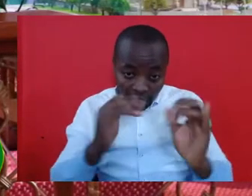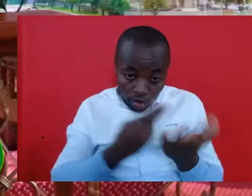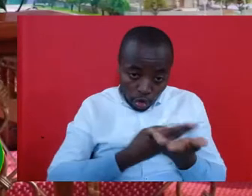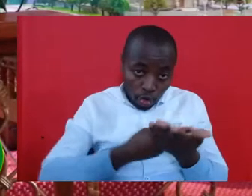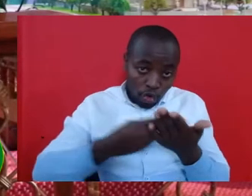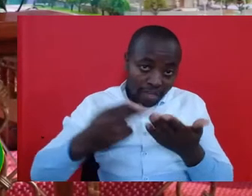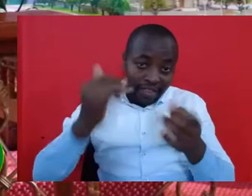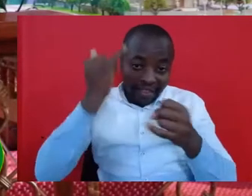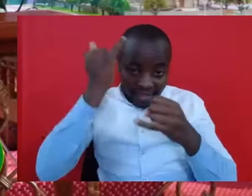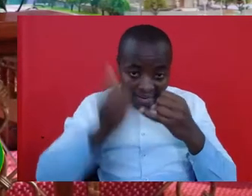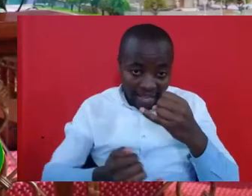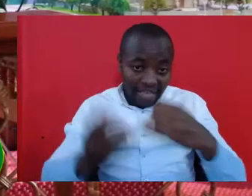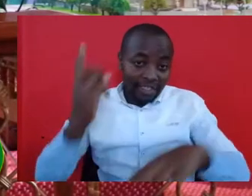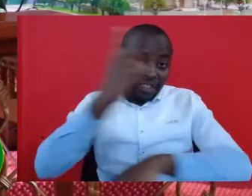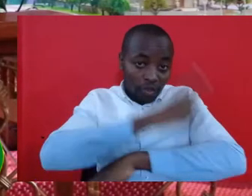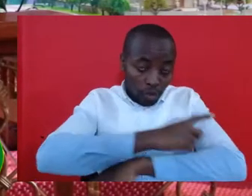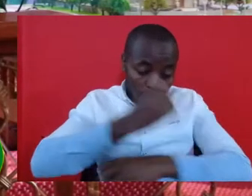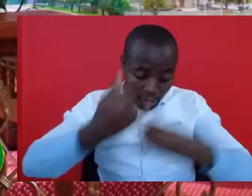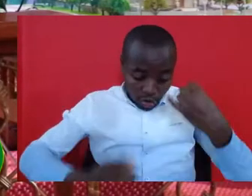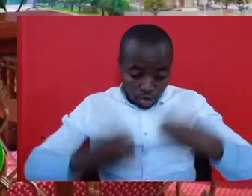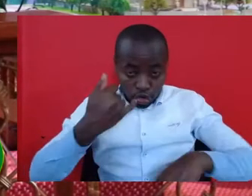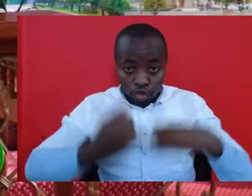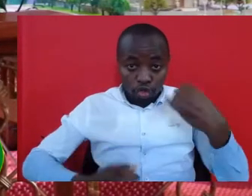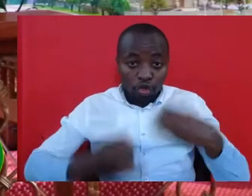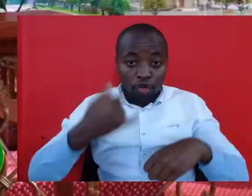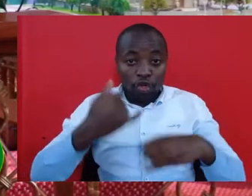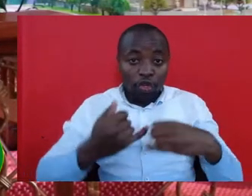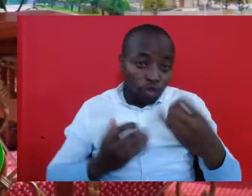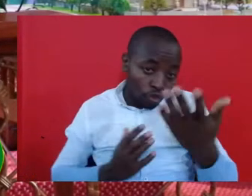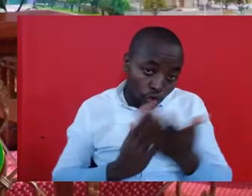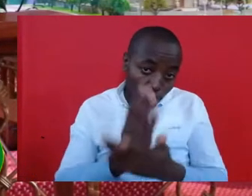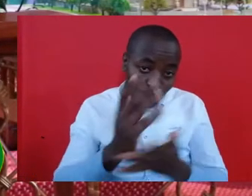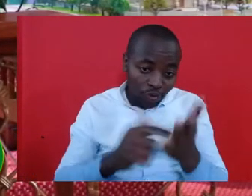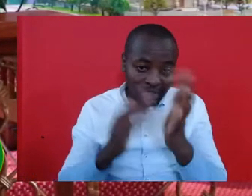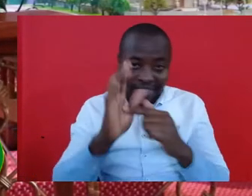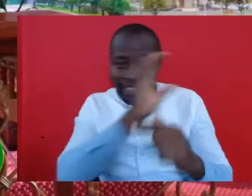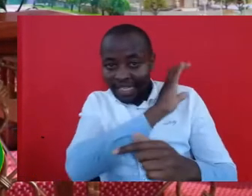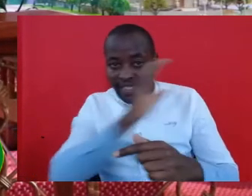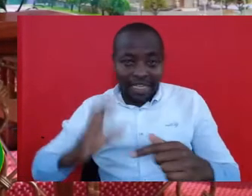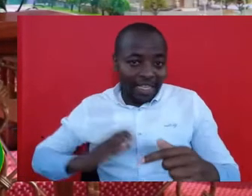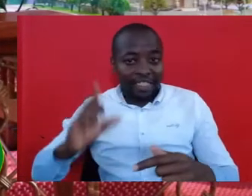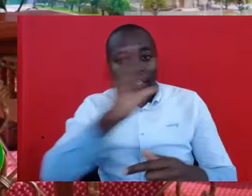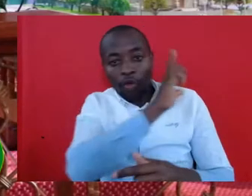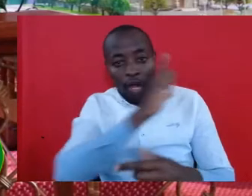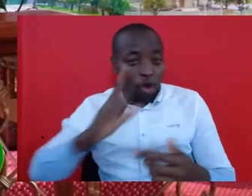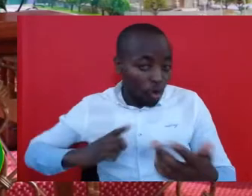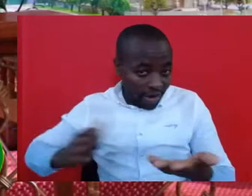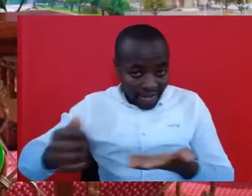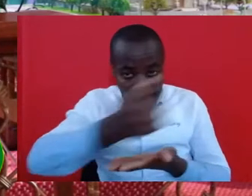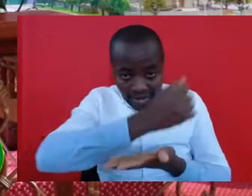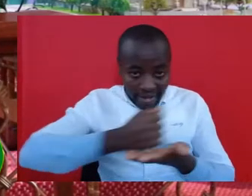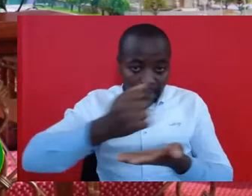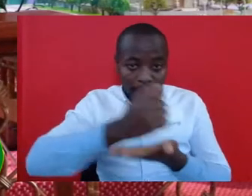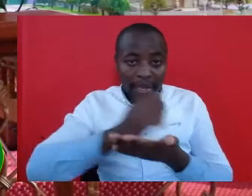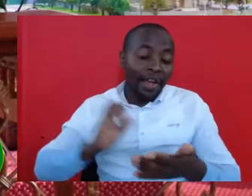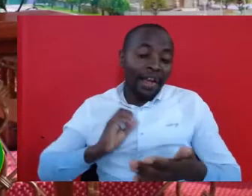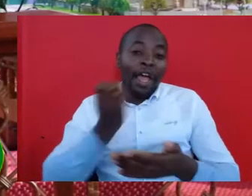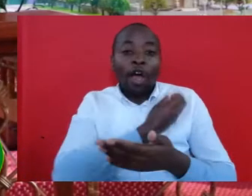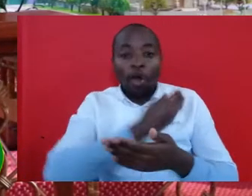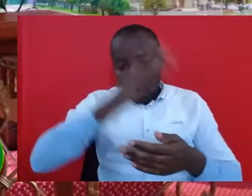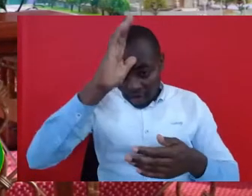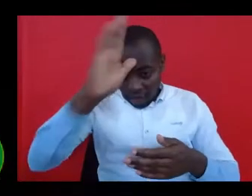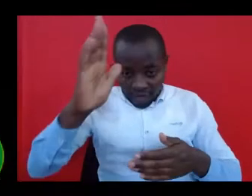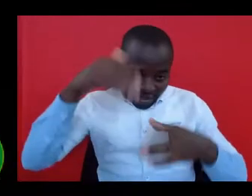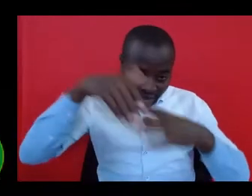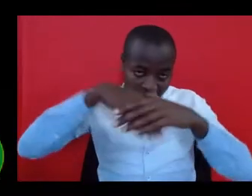mwisho tufikie furaha yake ya milele, kwa Yesu Kristo Bwana wetu. Baba yetu uliye mbinguni,